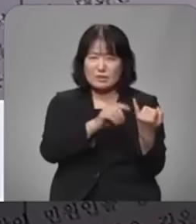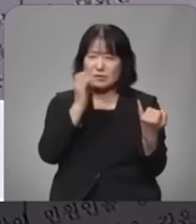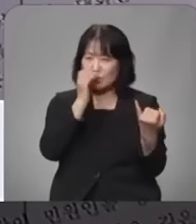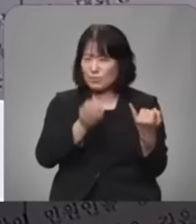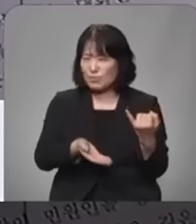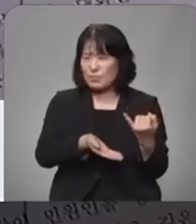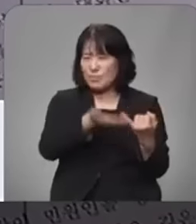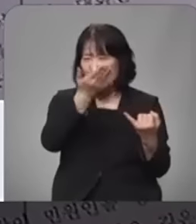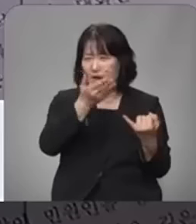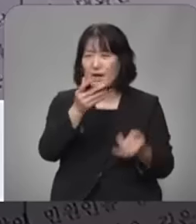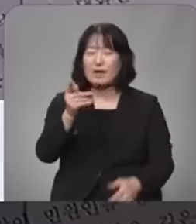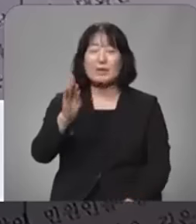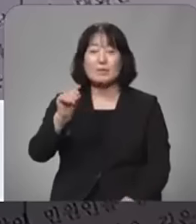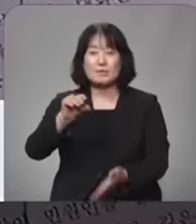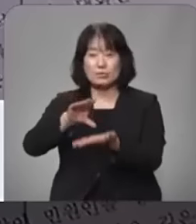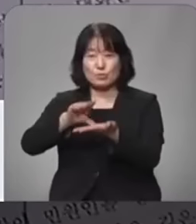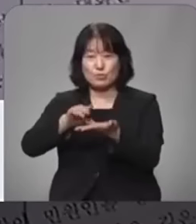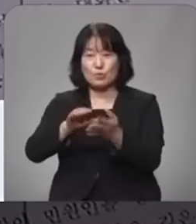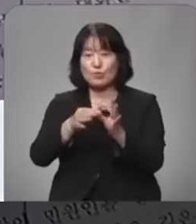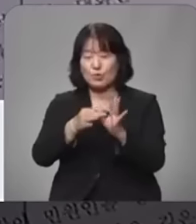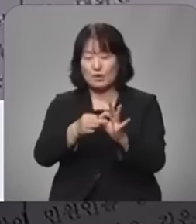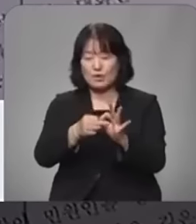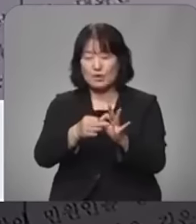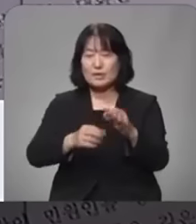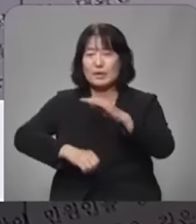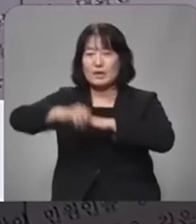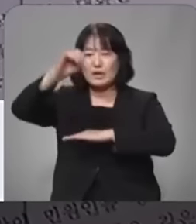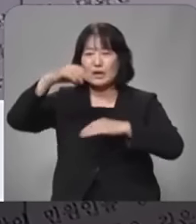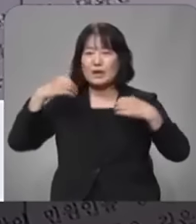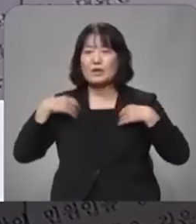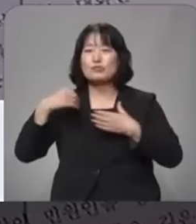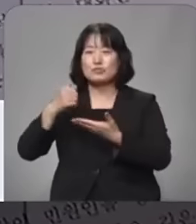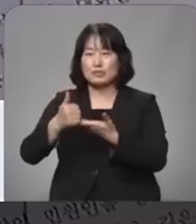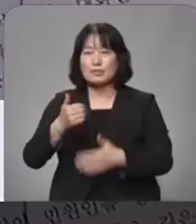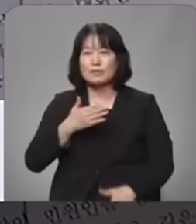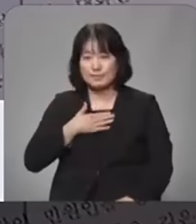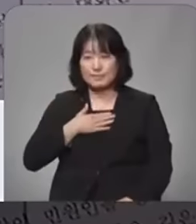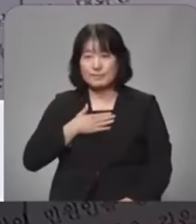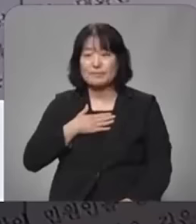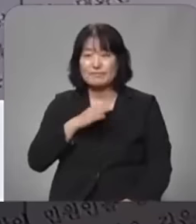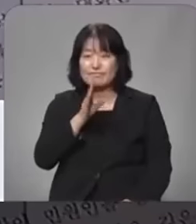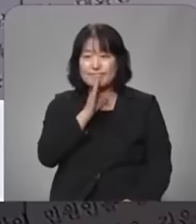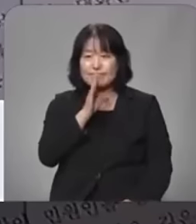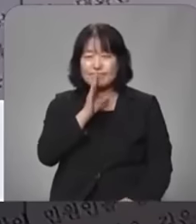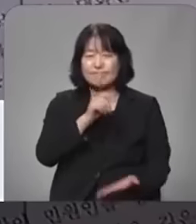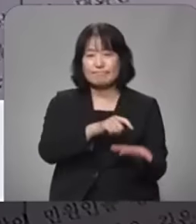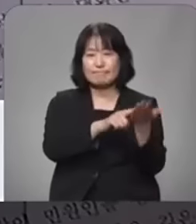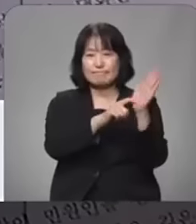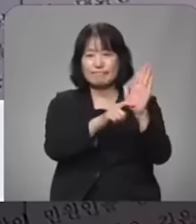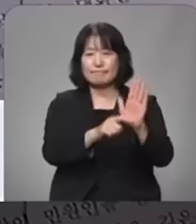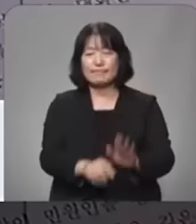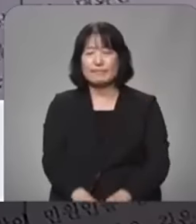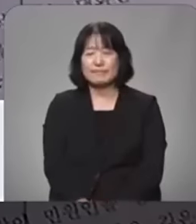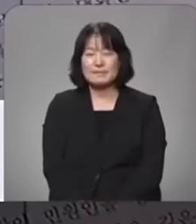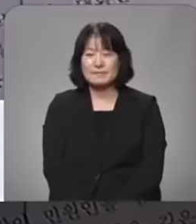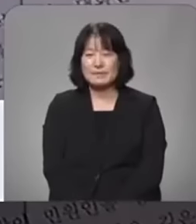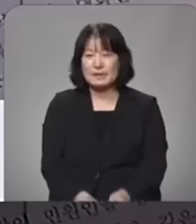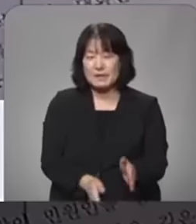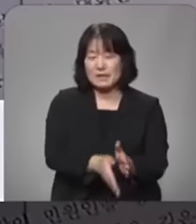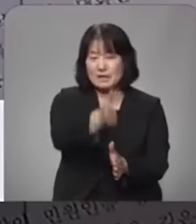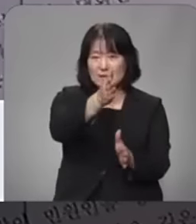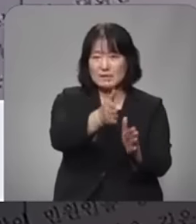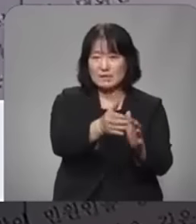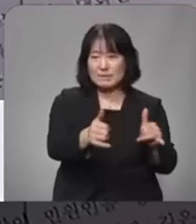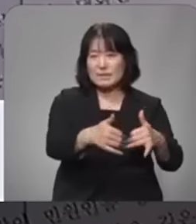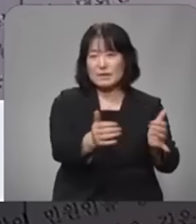했단 KBS 보도에 대해 김진나 양양 군수가 직접 본인 관련 이야기임을 시사했습니다 시민사회 단체와